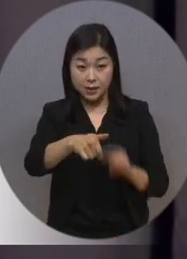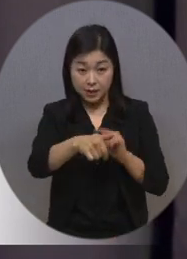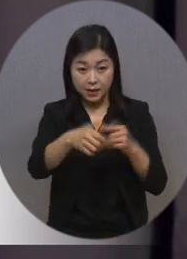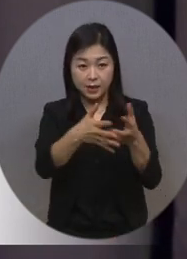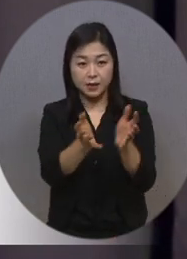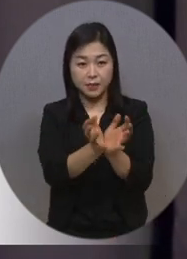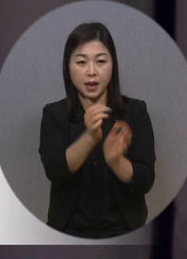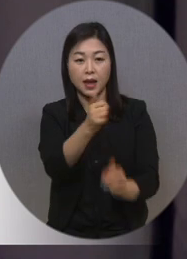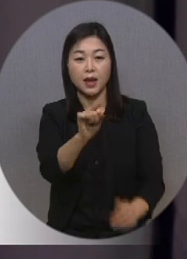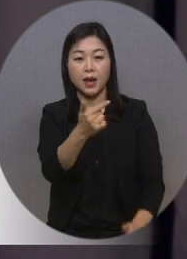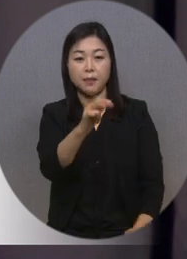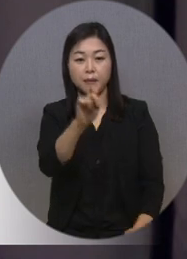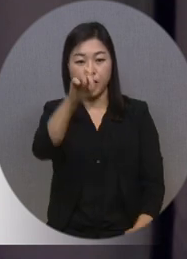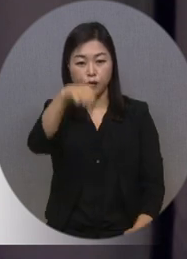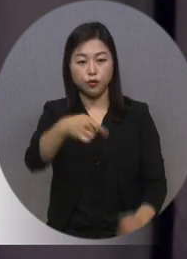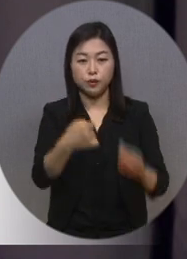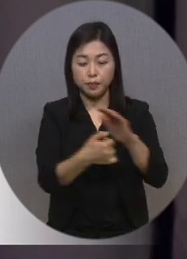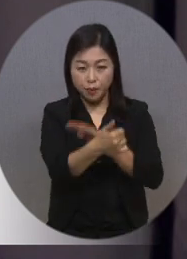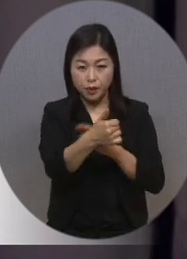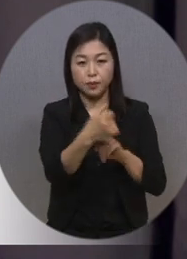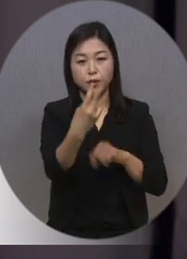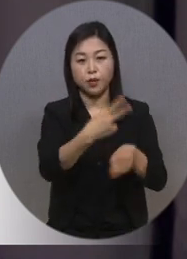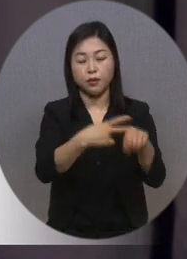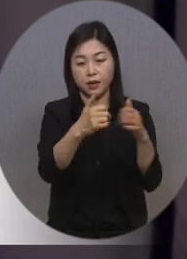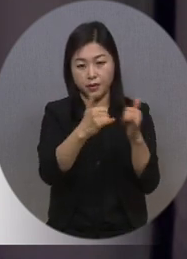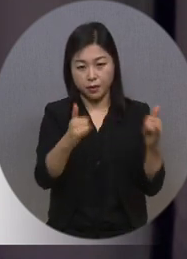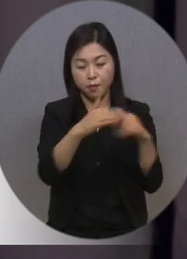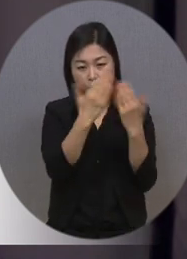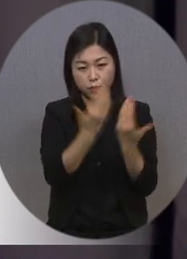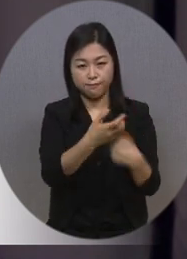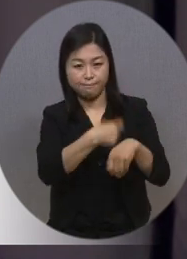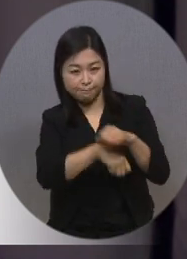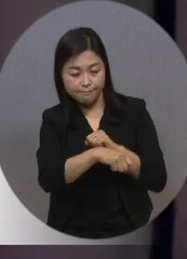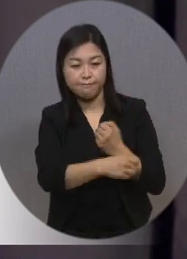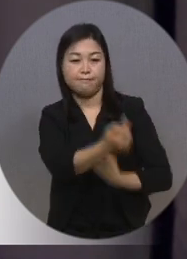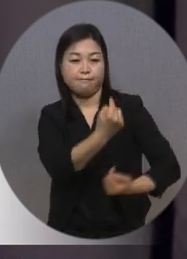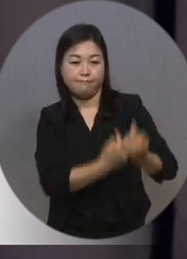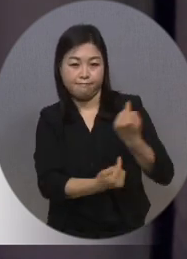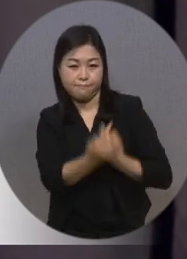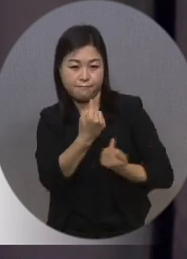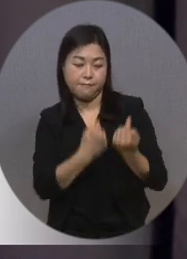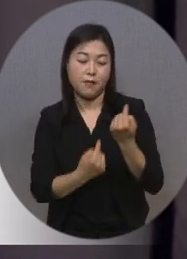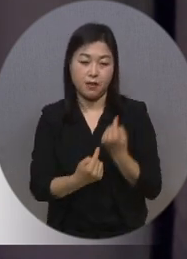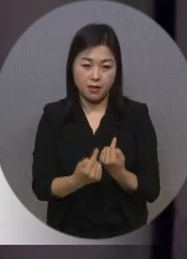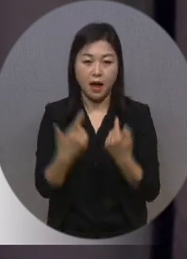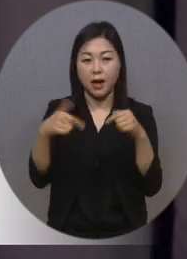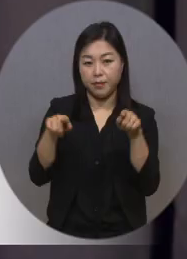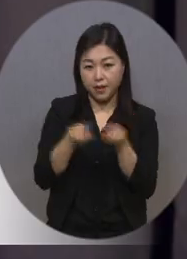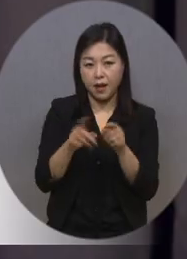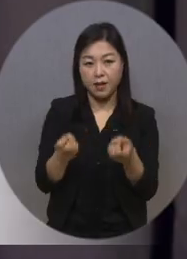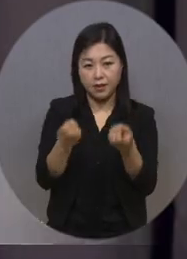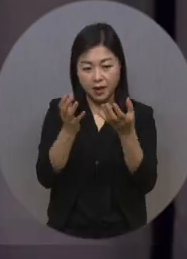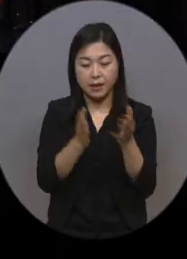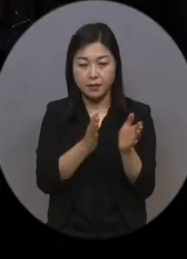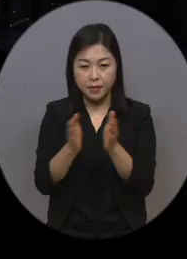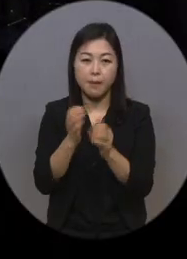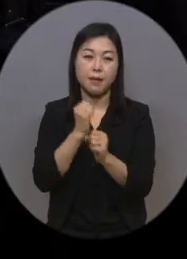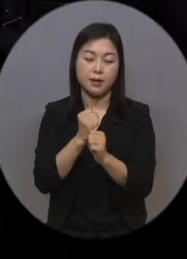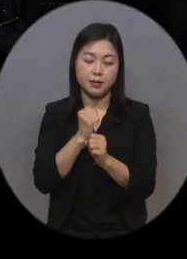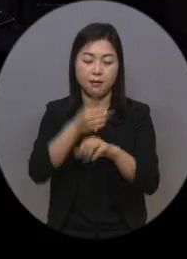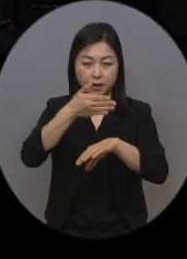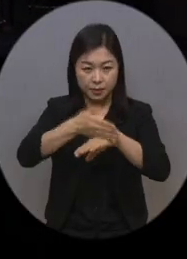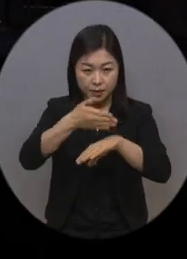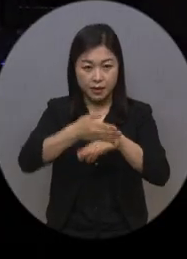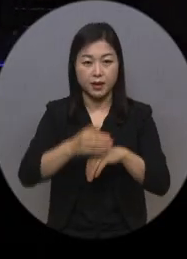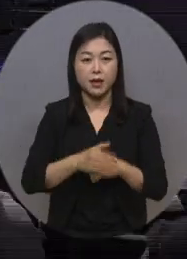한마루 선생님 이하 부모님들이 발벗고 나서주시고 함께 이렇게 귀한 자리 만들어서 너무 감사합니다. 반한